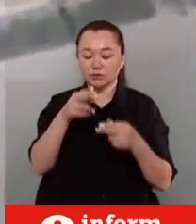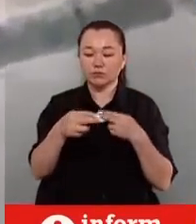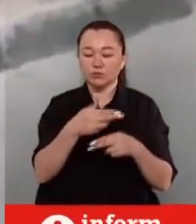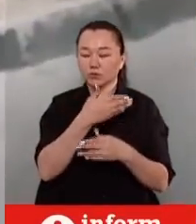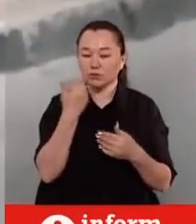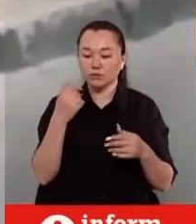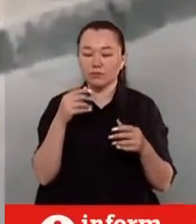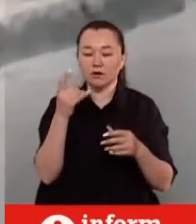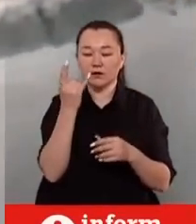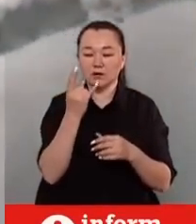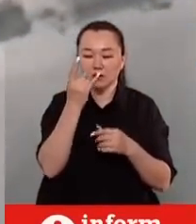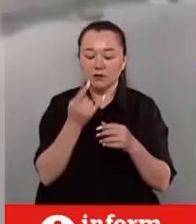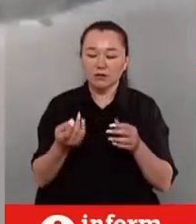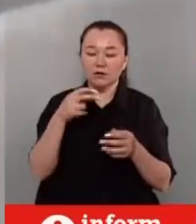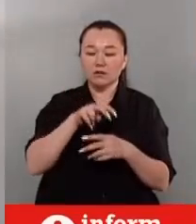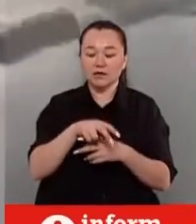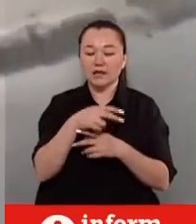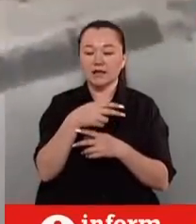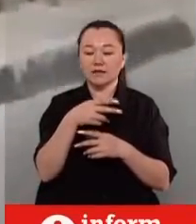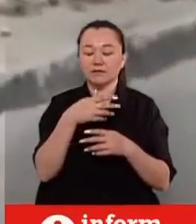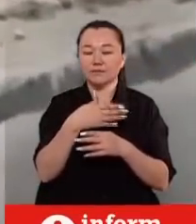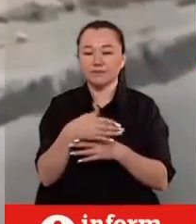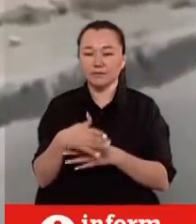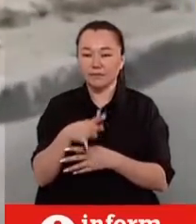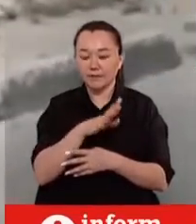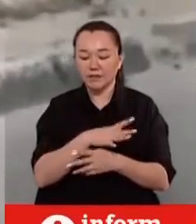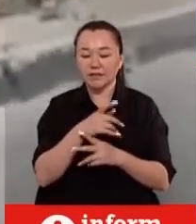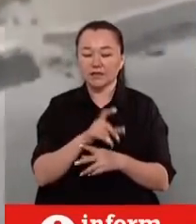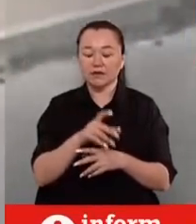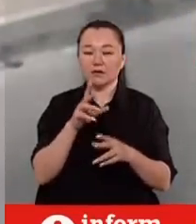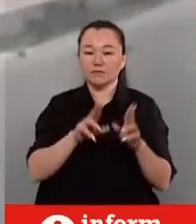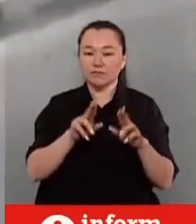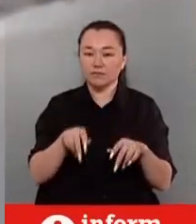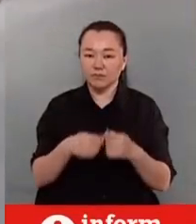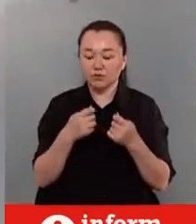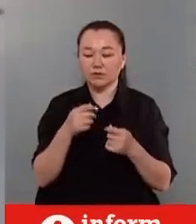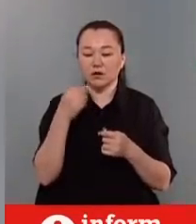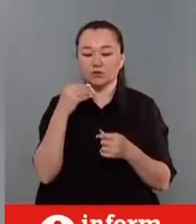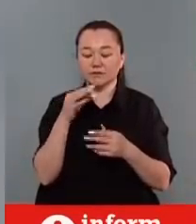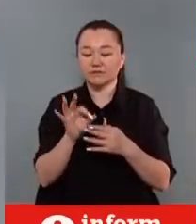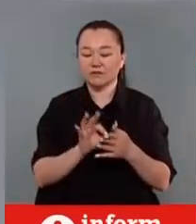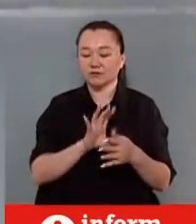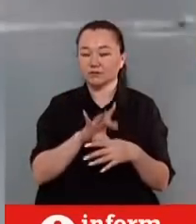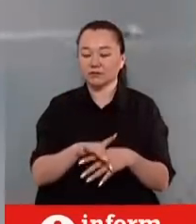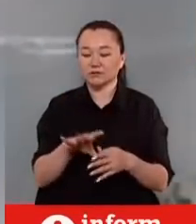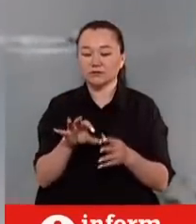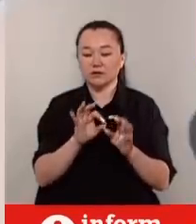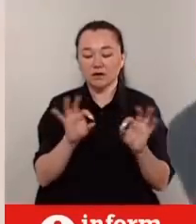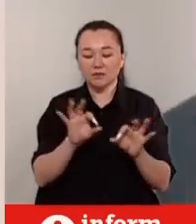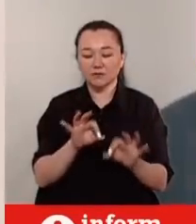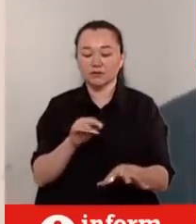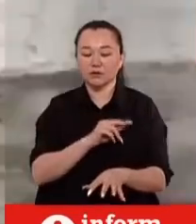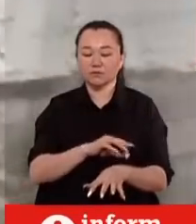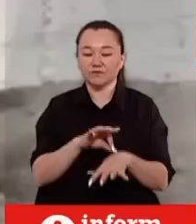терезелерінен шығып ленталар желбіреткен. Ақтаулық полицейлер қоғамдық тәртіпті бұзған оқушыларды бірден анықтап, оларға түсіндірме жұмыстарын